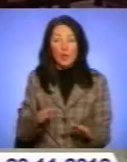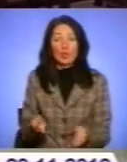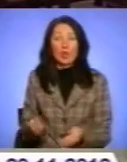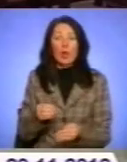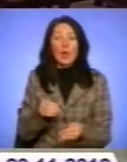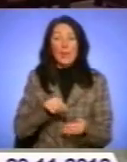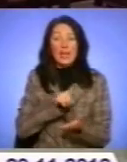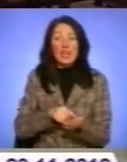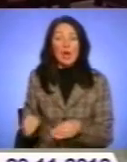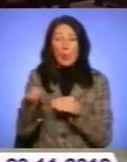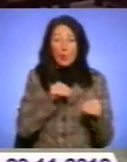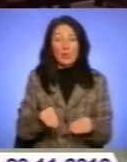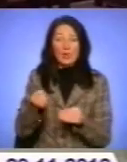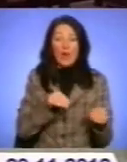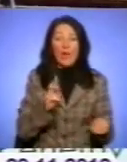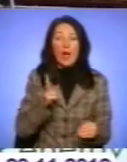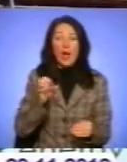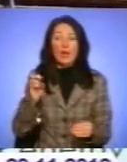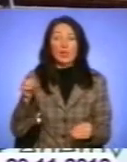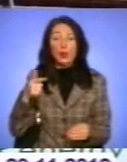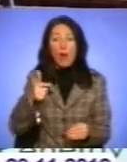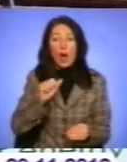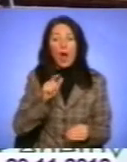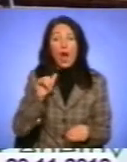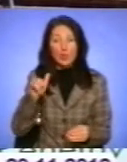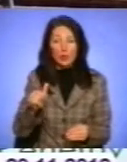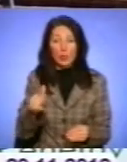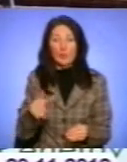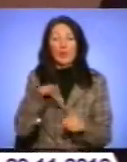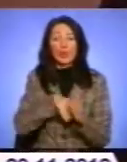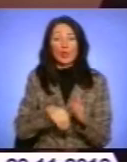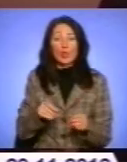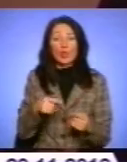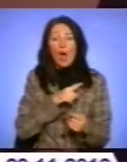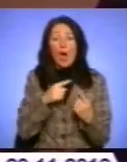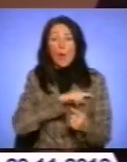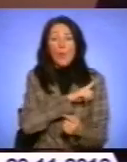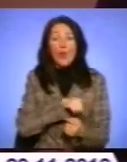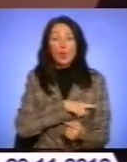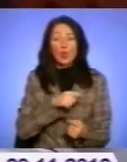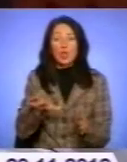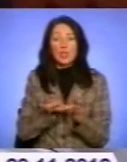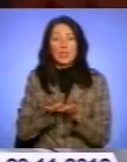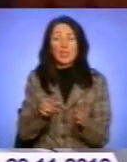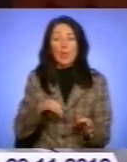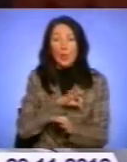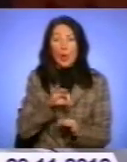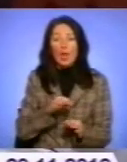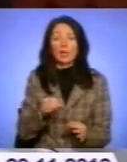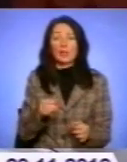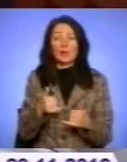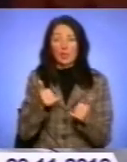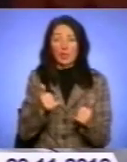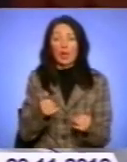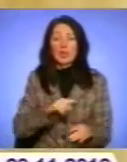газу. Президент наголосив, наразі в Україні втілюються потужні енергетичні проекти, покликані зміцнити енергетичну незалежність в